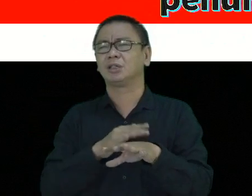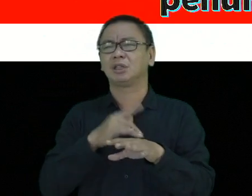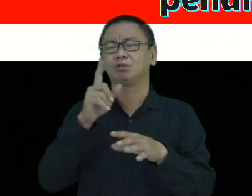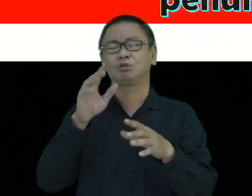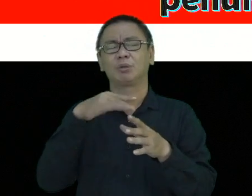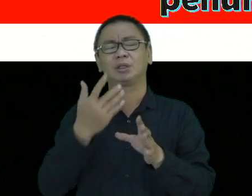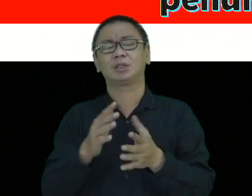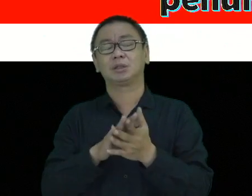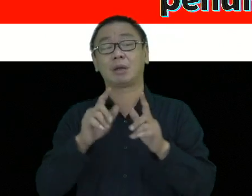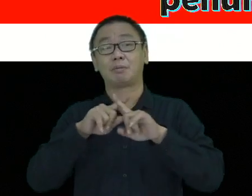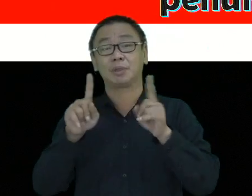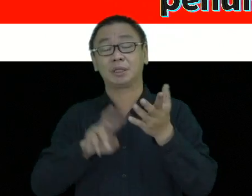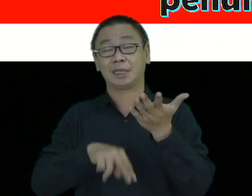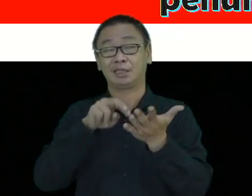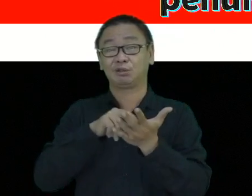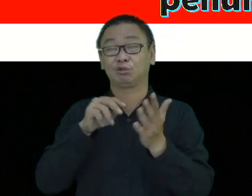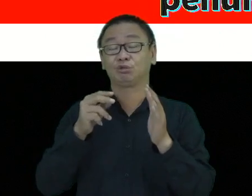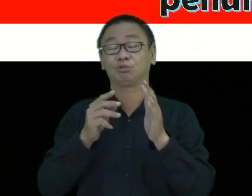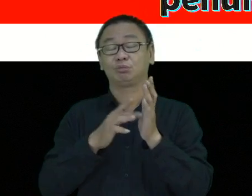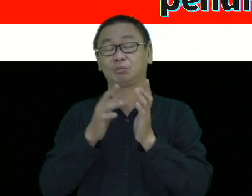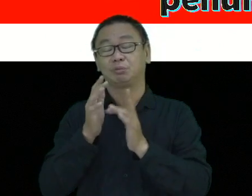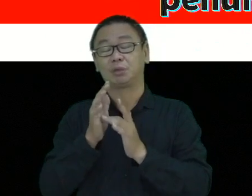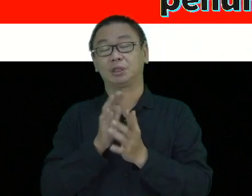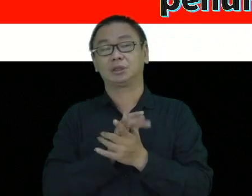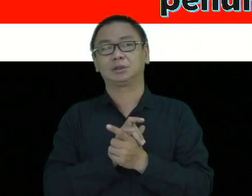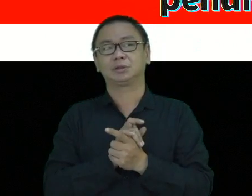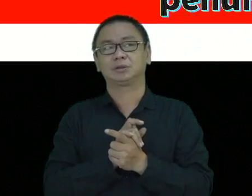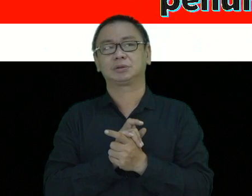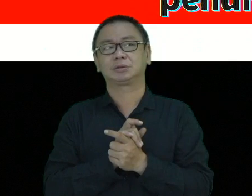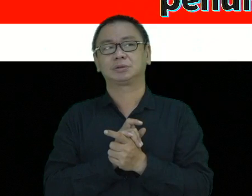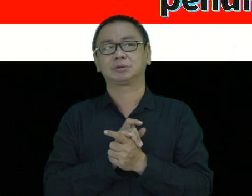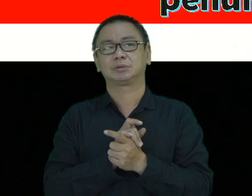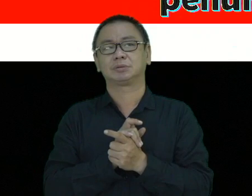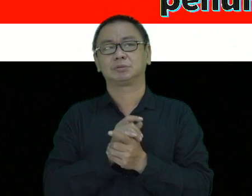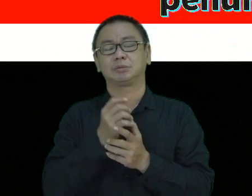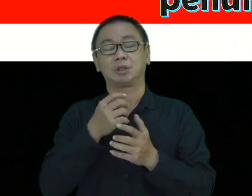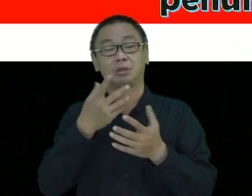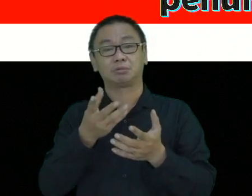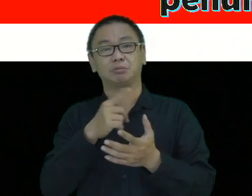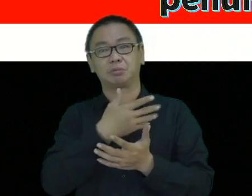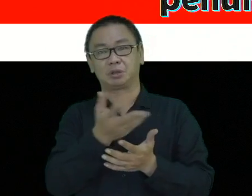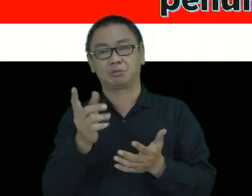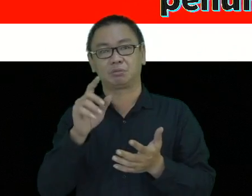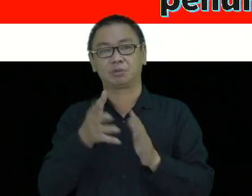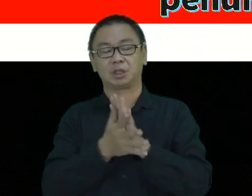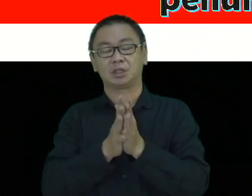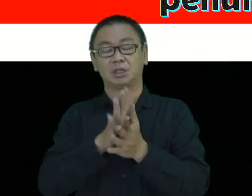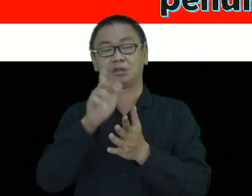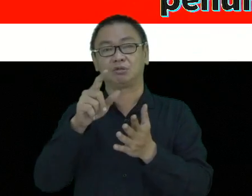Yesus bangkit, Yesus memberitakan kebangkitannya dan mereka juga menjadi satu di dalam